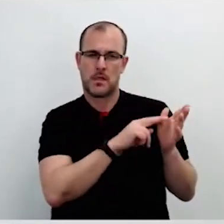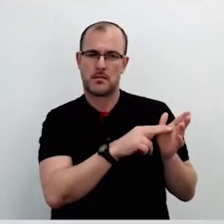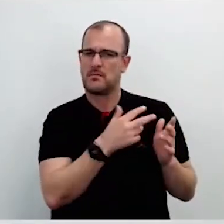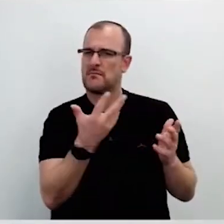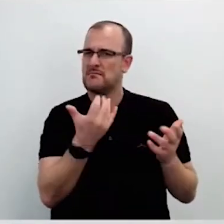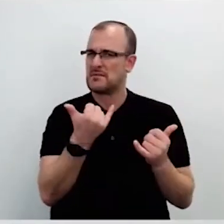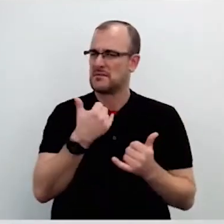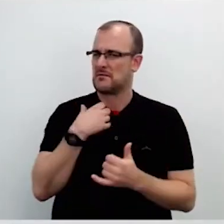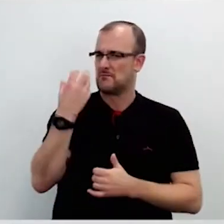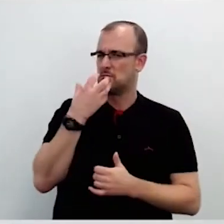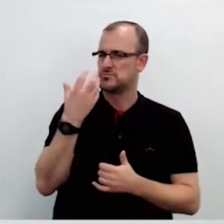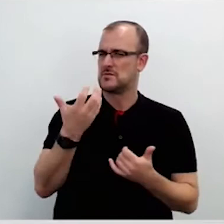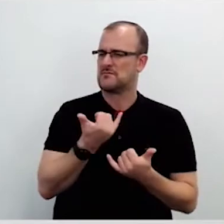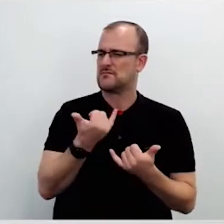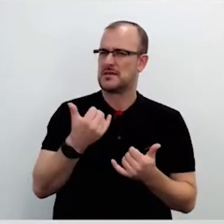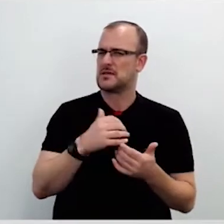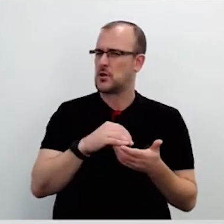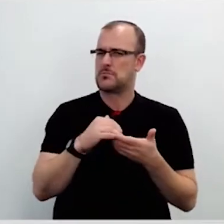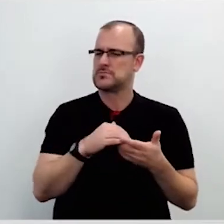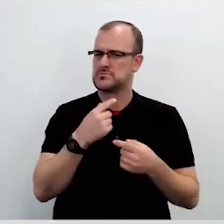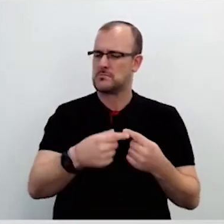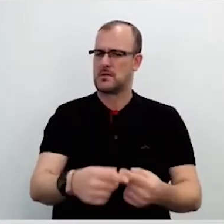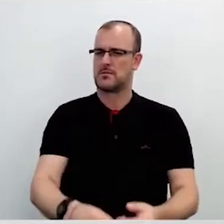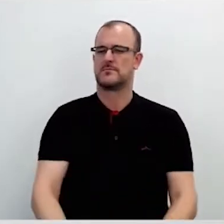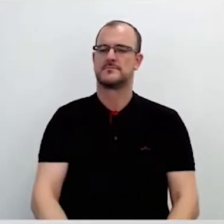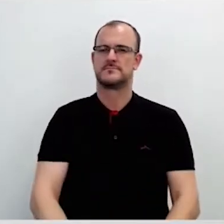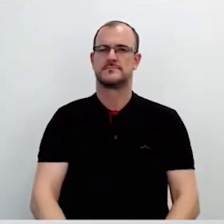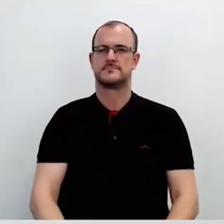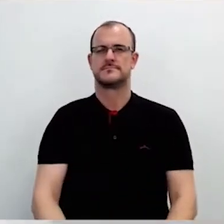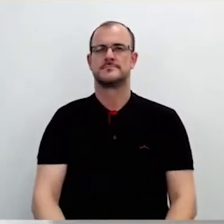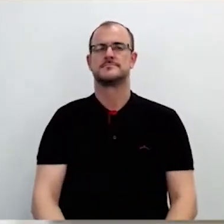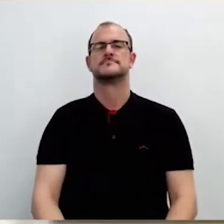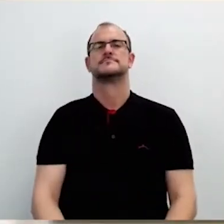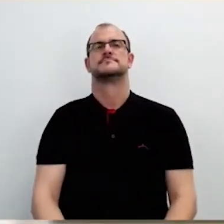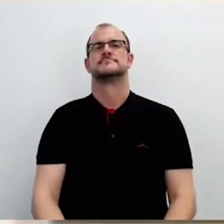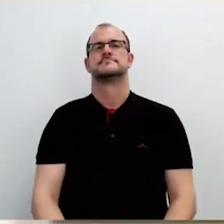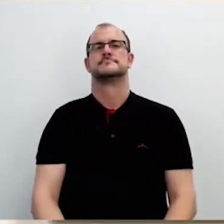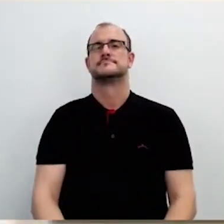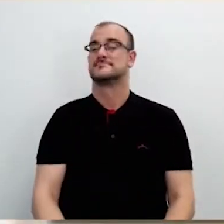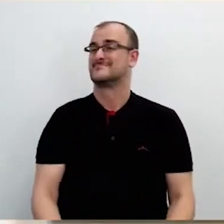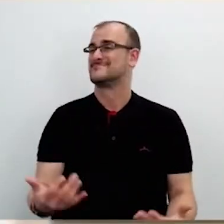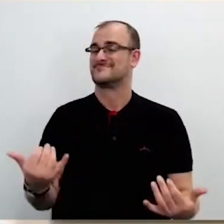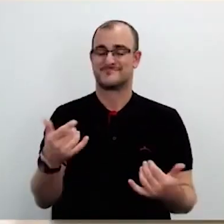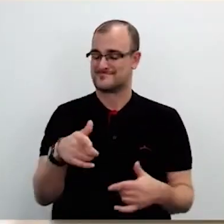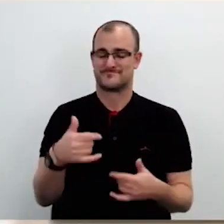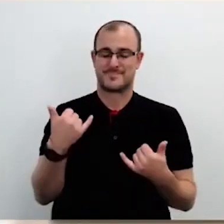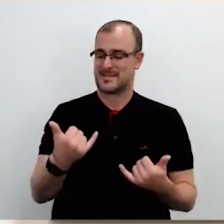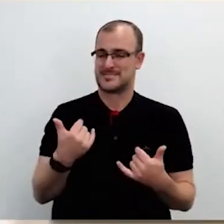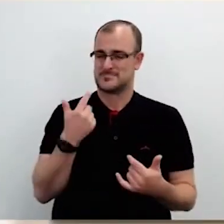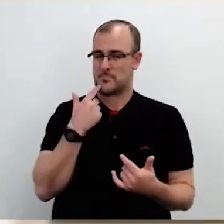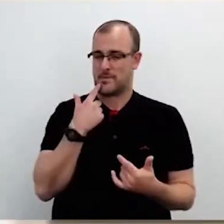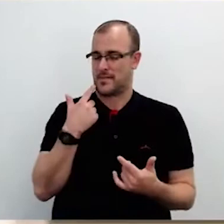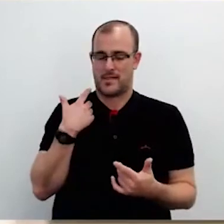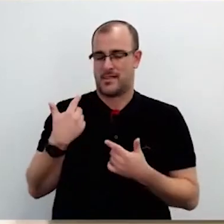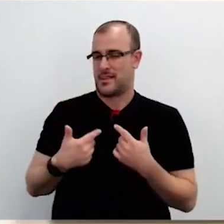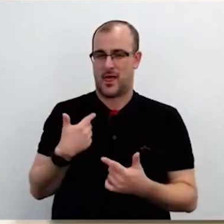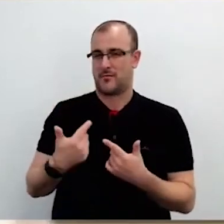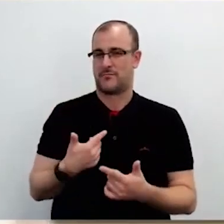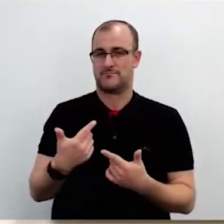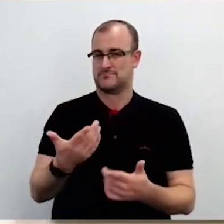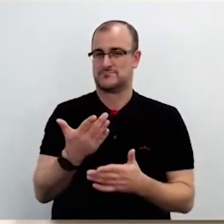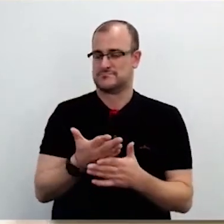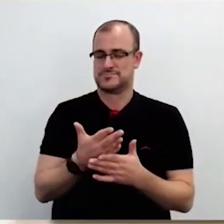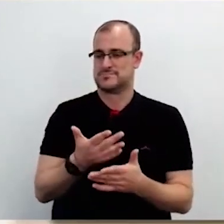vorstellen? Wie läuft da die Kooperation? Da sind wir wirklich gerade mittendrin, uns mit auch